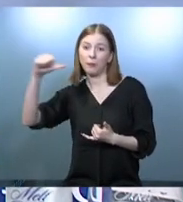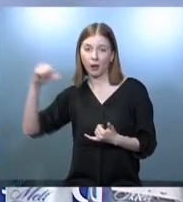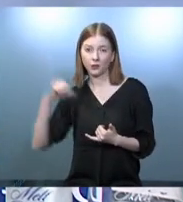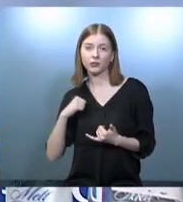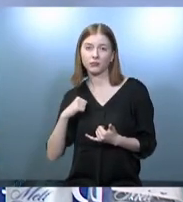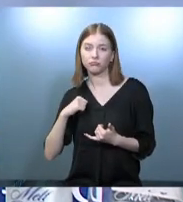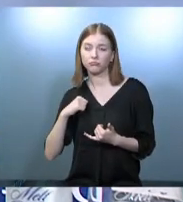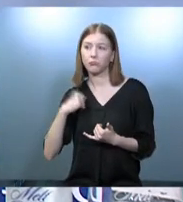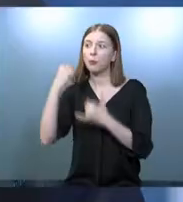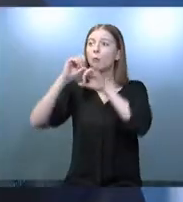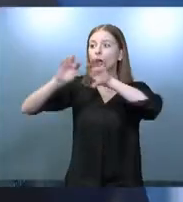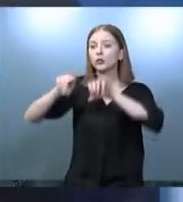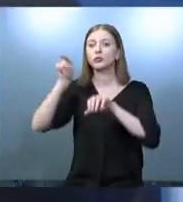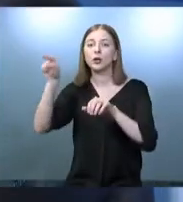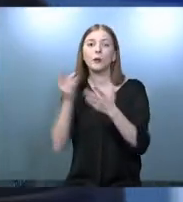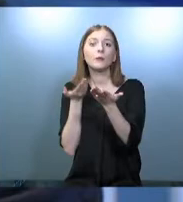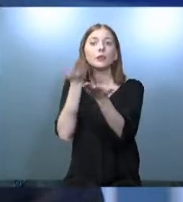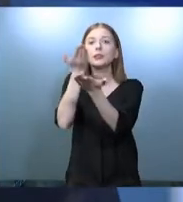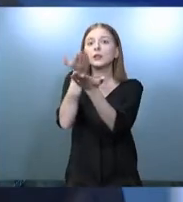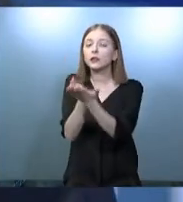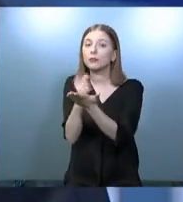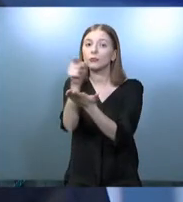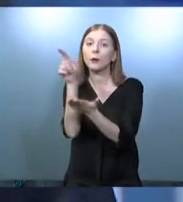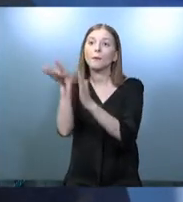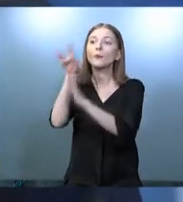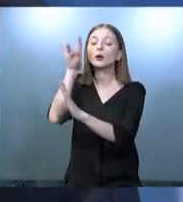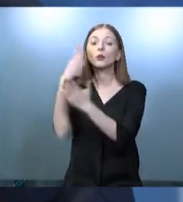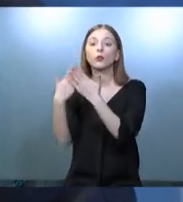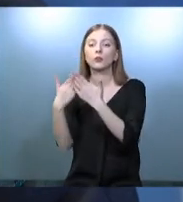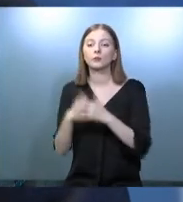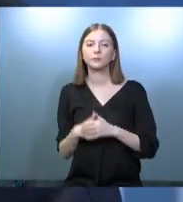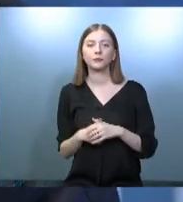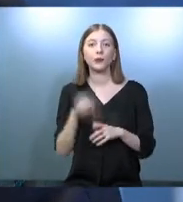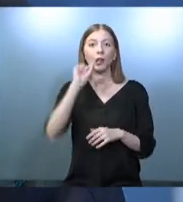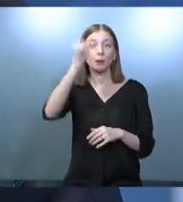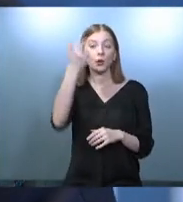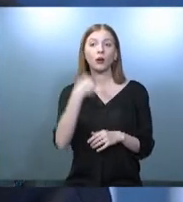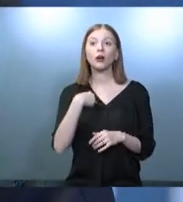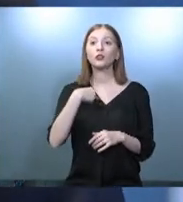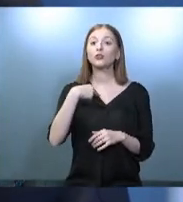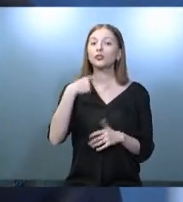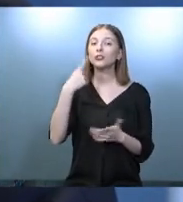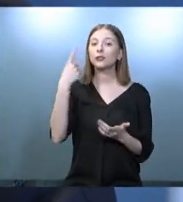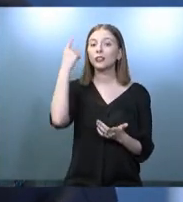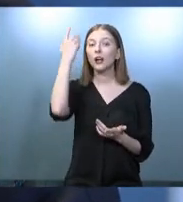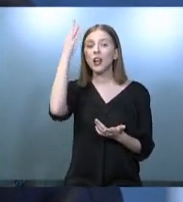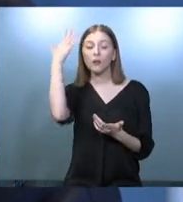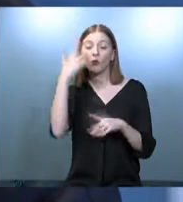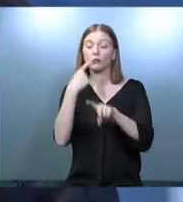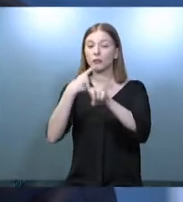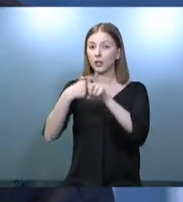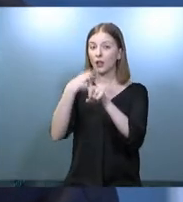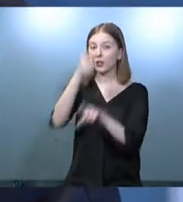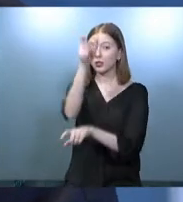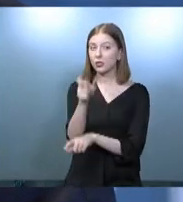už jūsų sąrašą ir už jūs jame? Ačiū. Tai visų pirma, norėčiau pradėti turbūt nuo to, kad kėdainiečiai tikrai